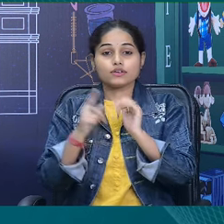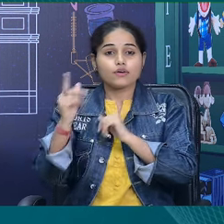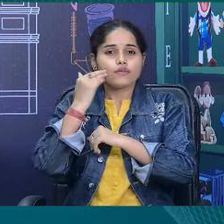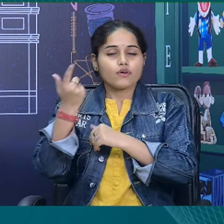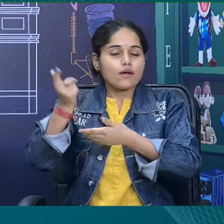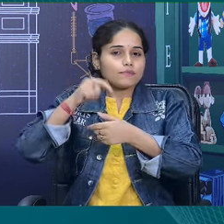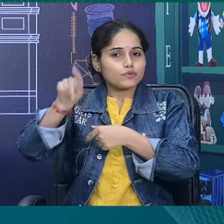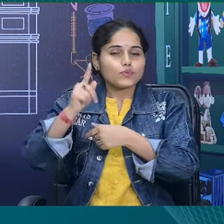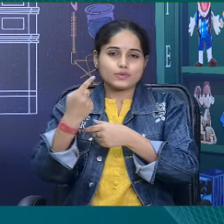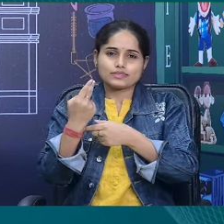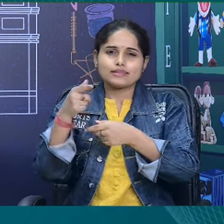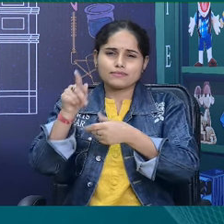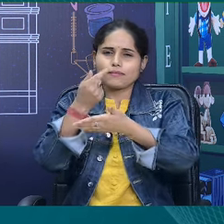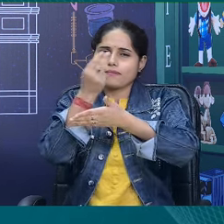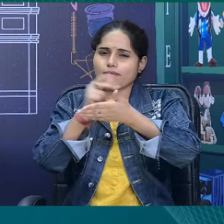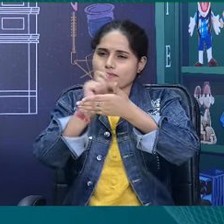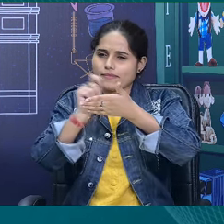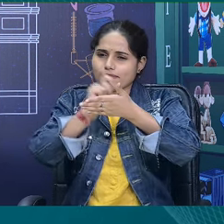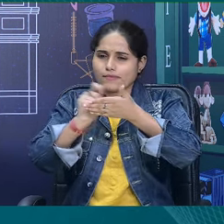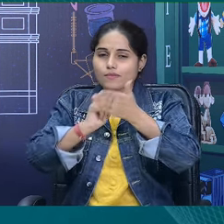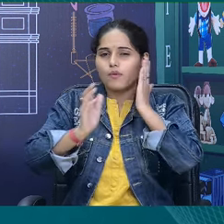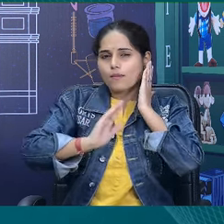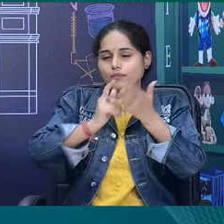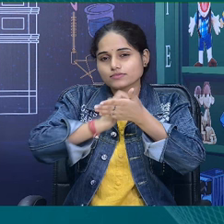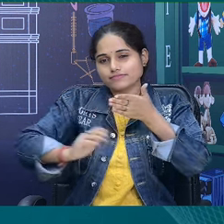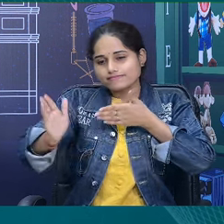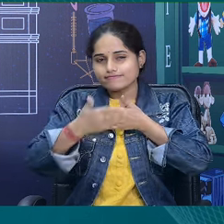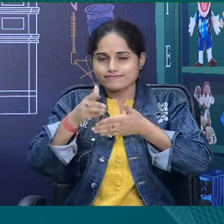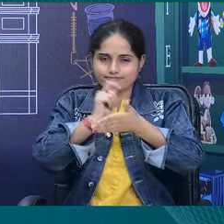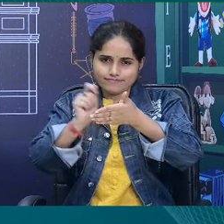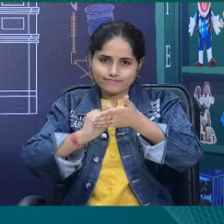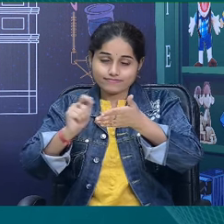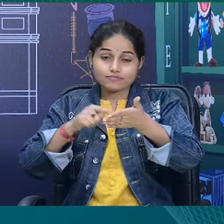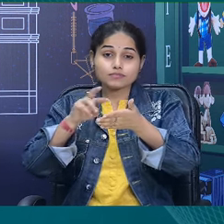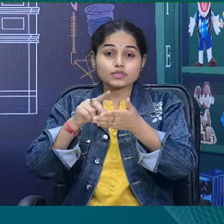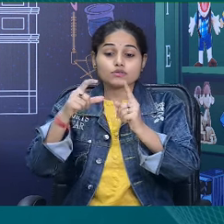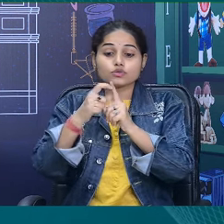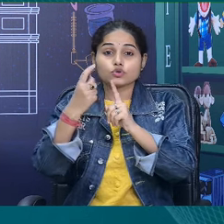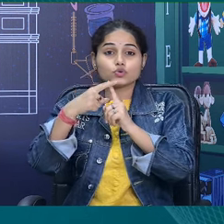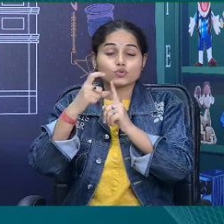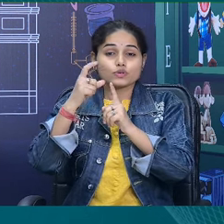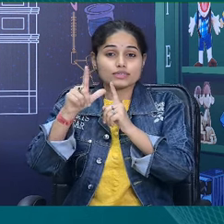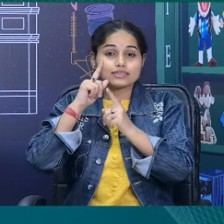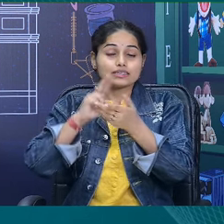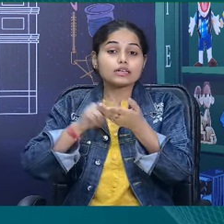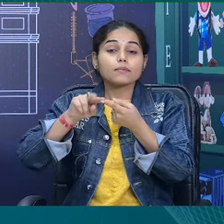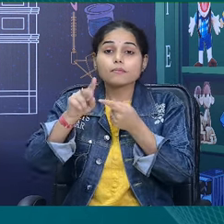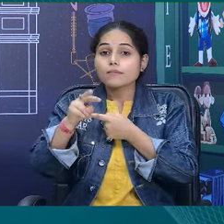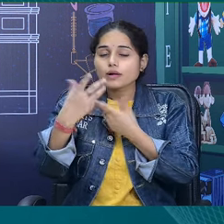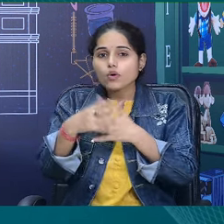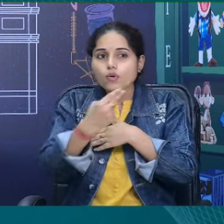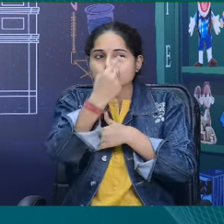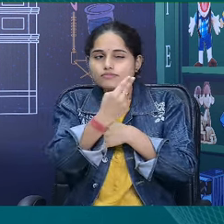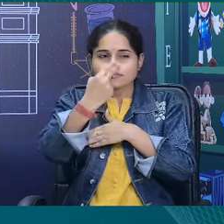कविताएं लिखते थे तो वह अपनी कविताओं को डूडलिंग के माध्यम से यानी कि किसी ना किसी आकृति के मा माम से दर्शाने की